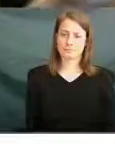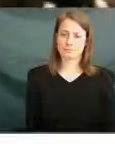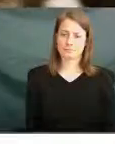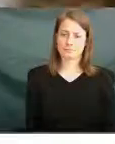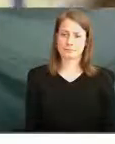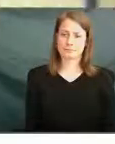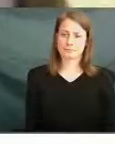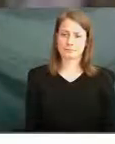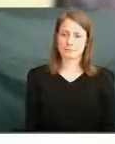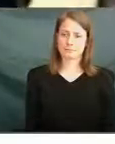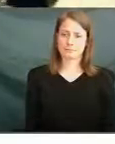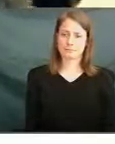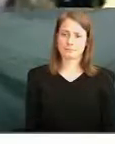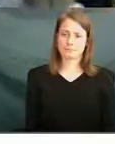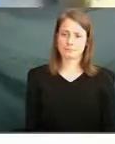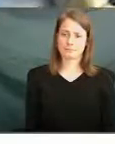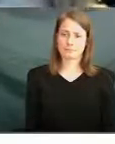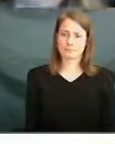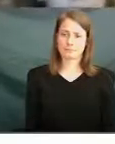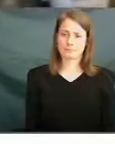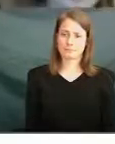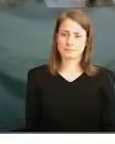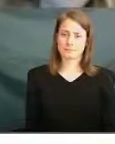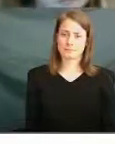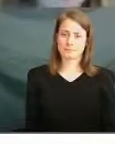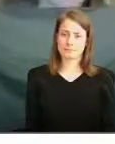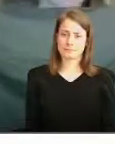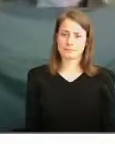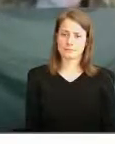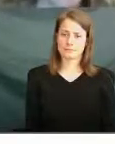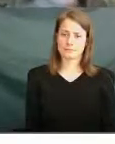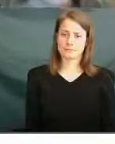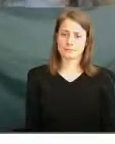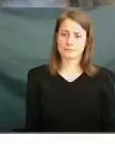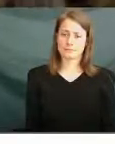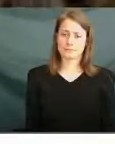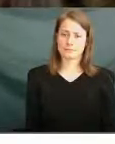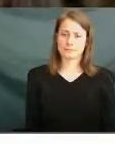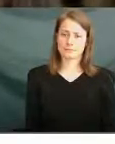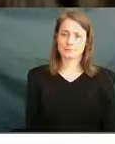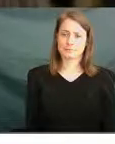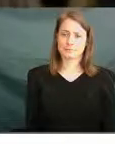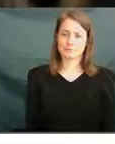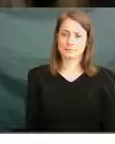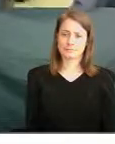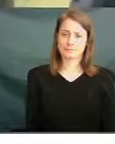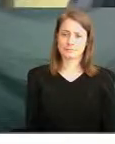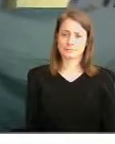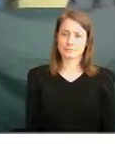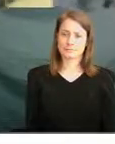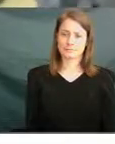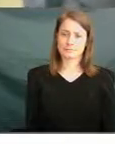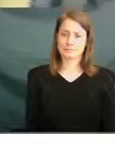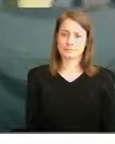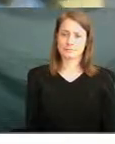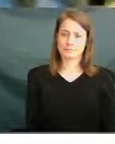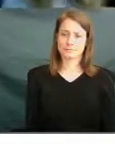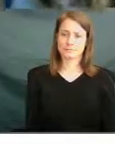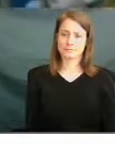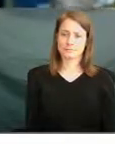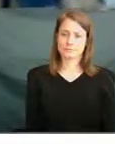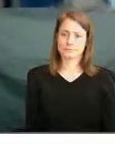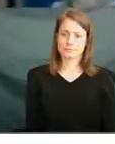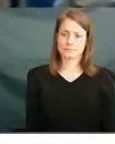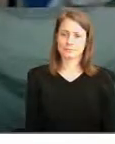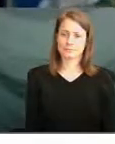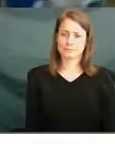Nei. Er det et litt sånn dumt ord? Ja. Veldig enkelt spørsmål. Denne vesten her som vi voksne går med. Når